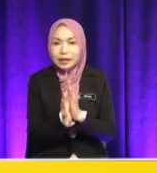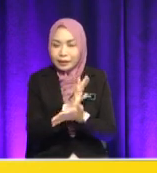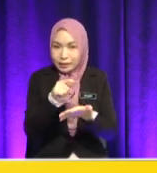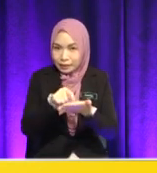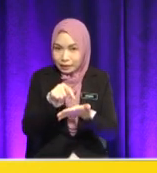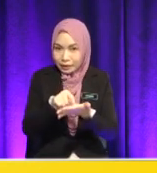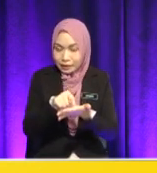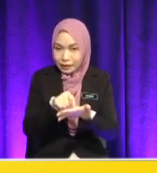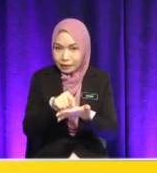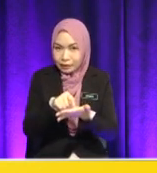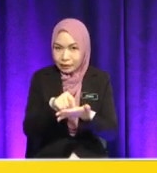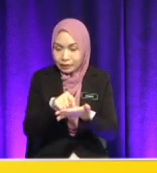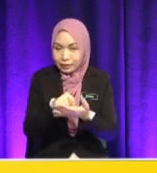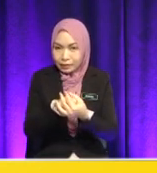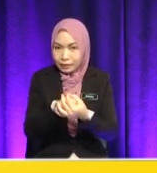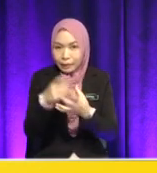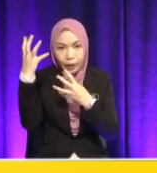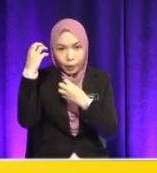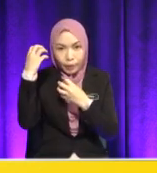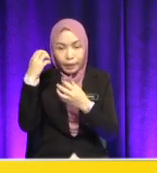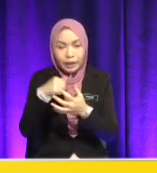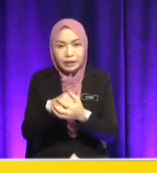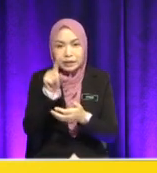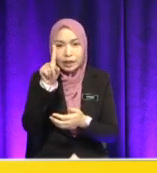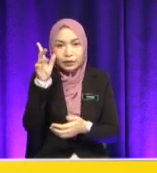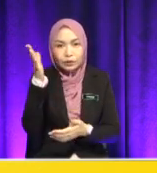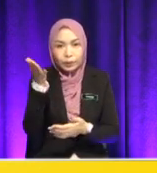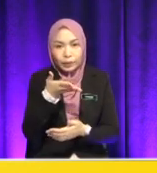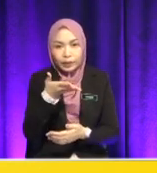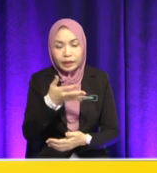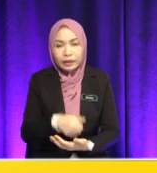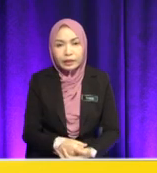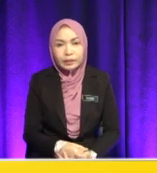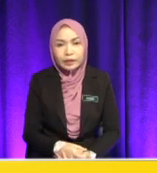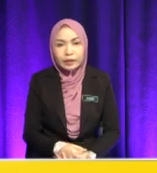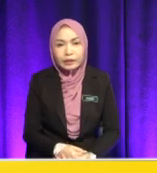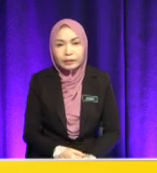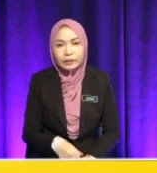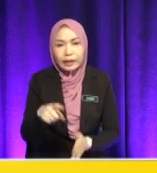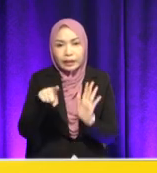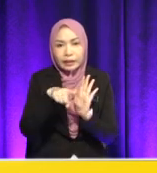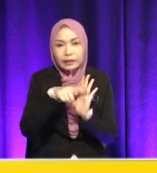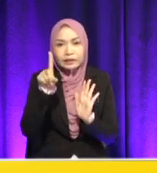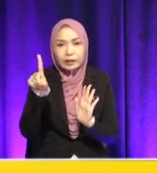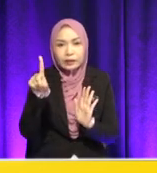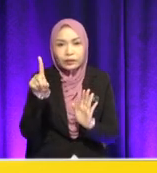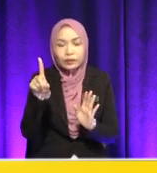kita ada satu ini dalam 4 tugas